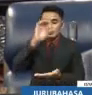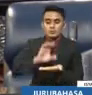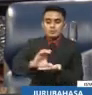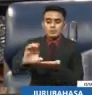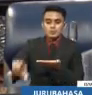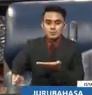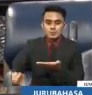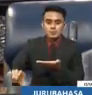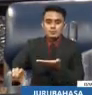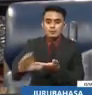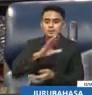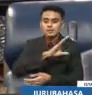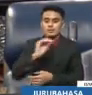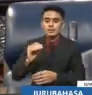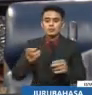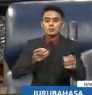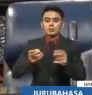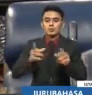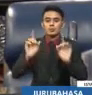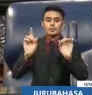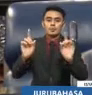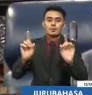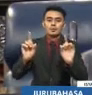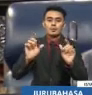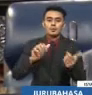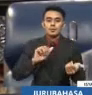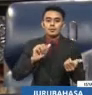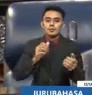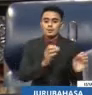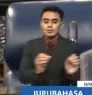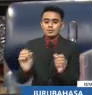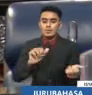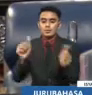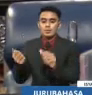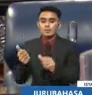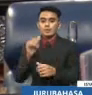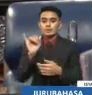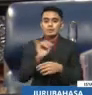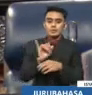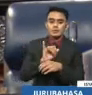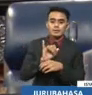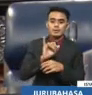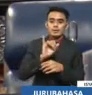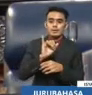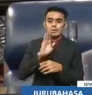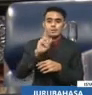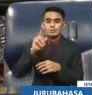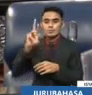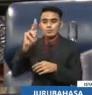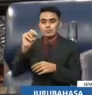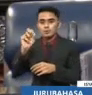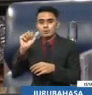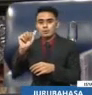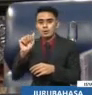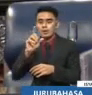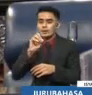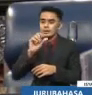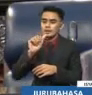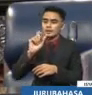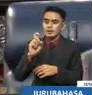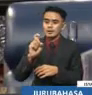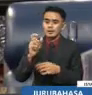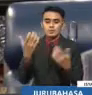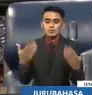intense matte dan inisiatif pendidikan dianjurkan oleh securities indospidol microvision dan brush digital